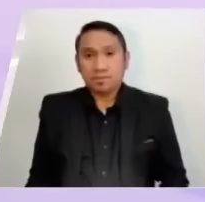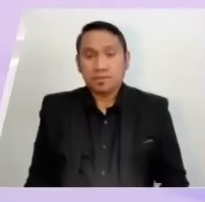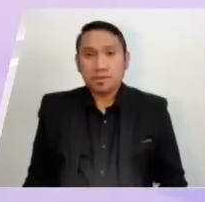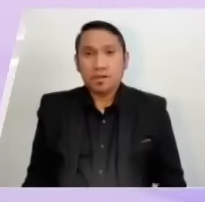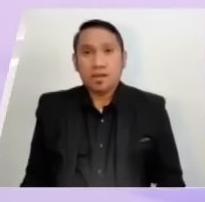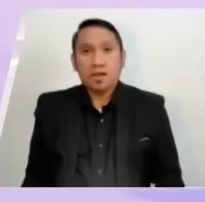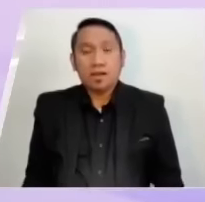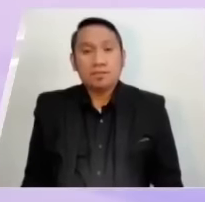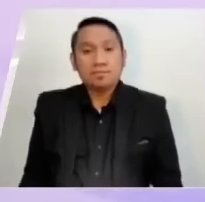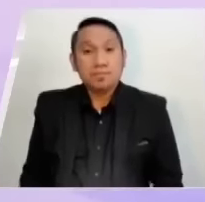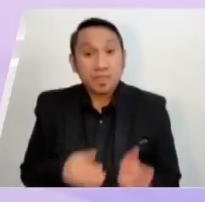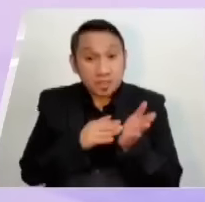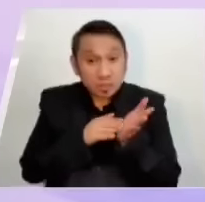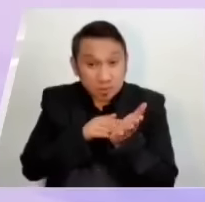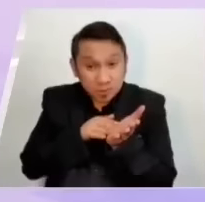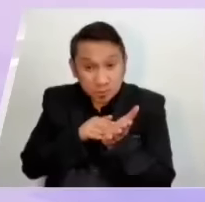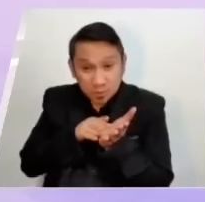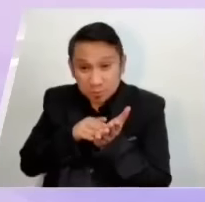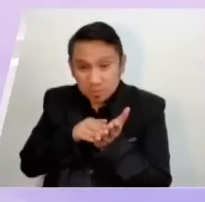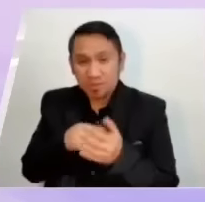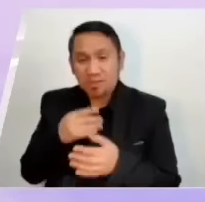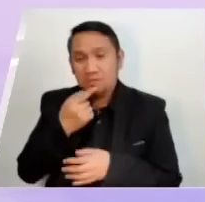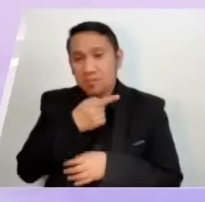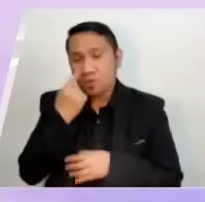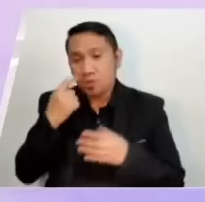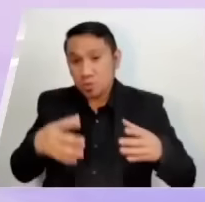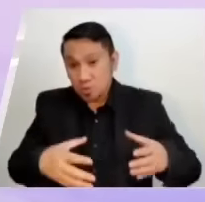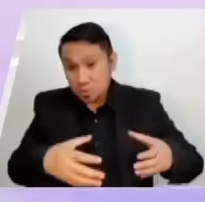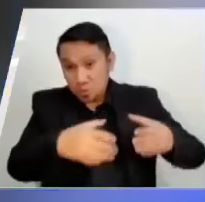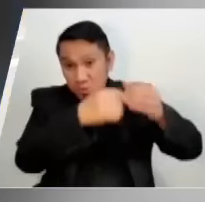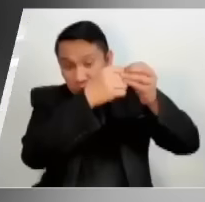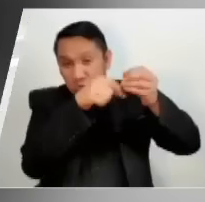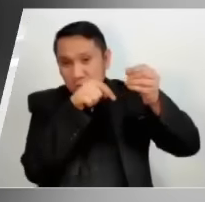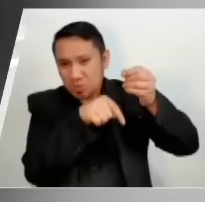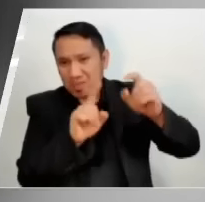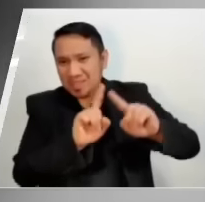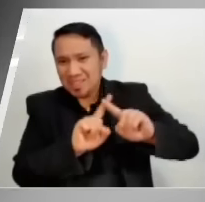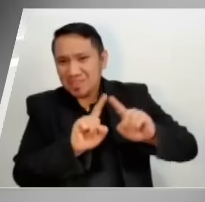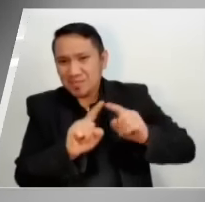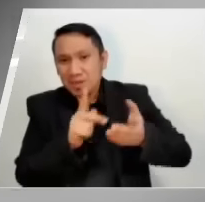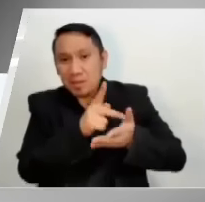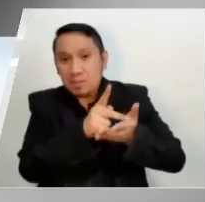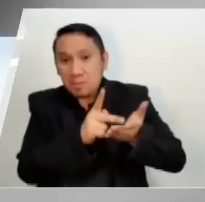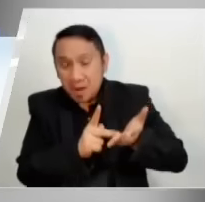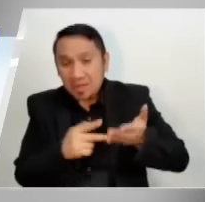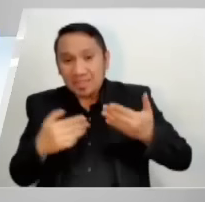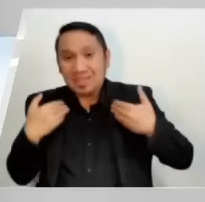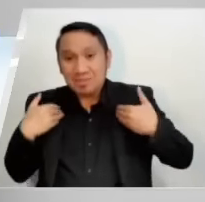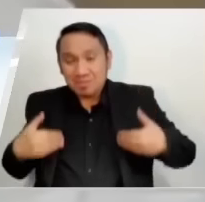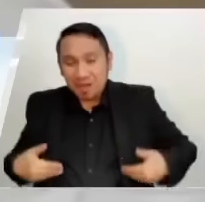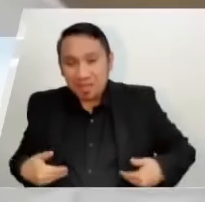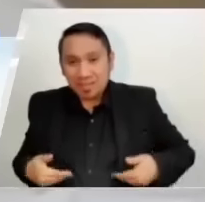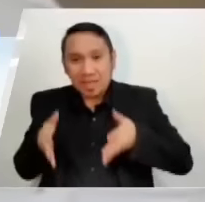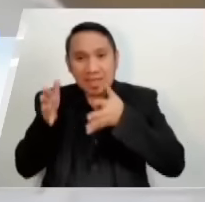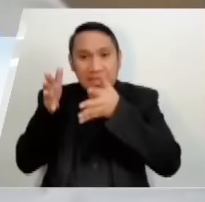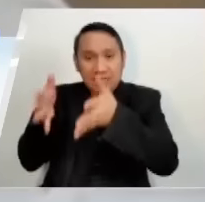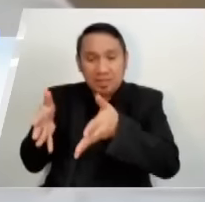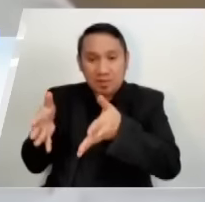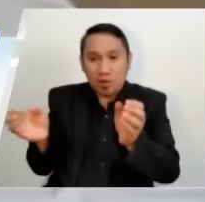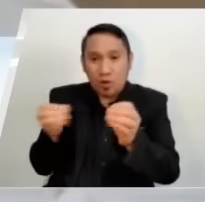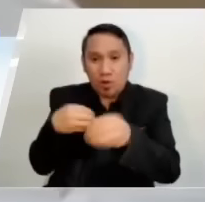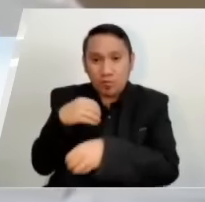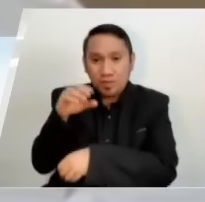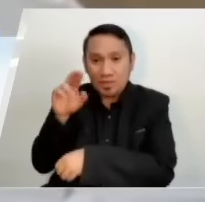Masasabi po mga kapuso, isang supot na may lamang mga parte ng katawan ng tao ang iniwan sa harap ng tanggapan ng NDI sa Bacolod